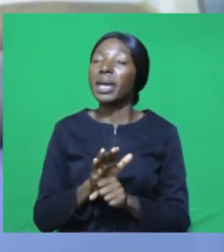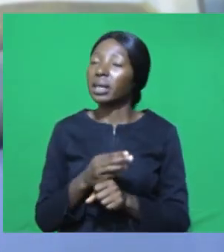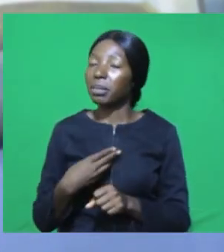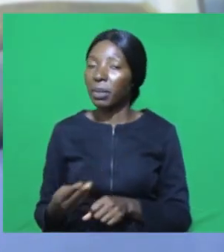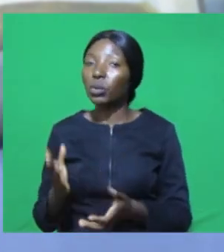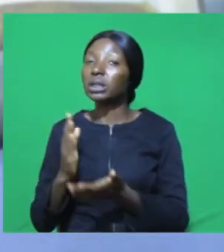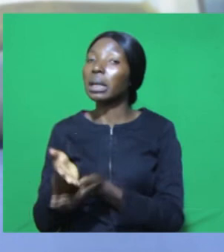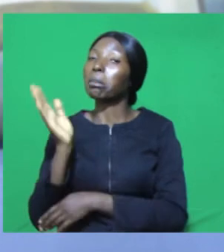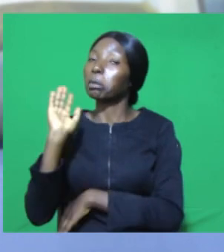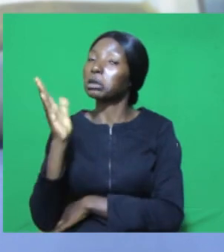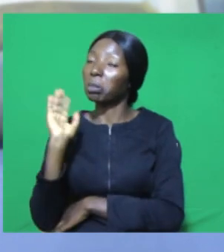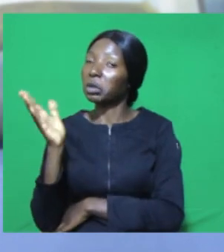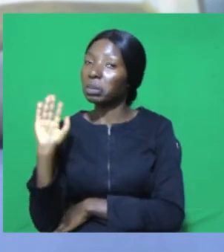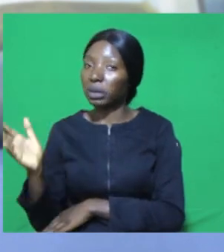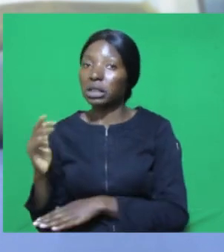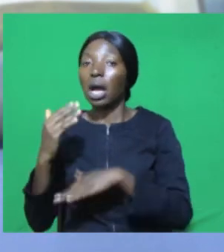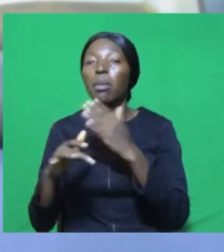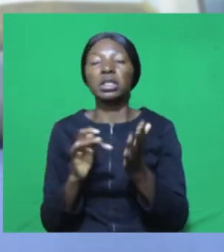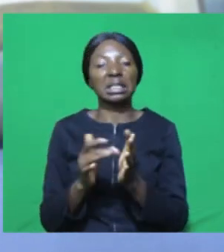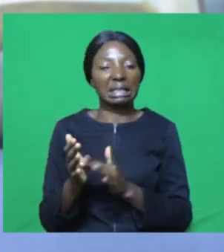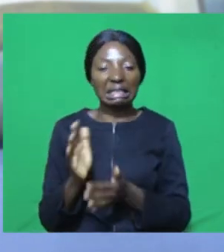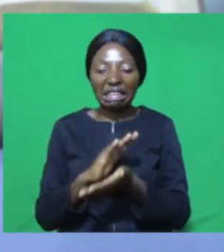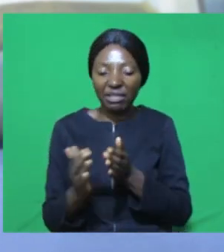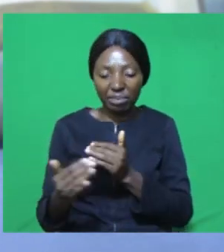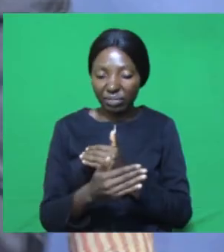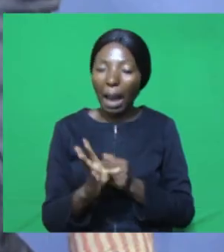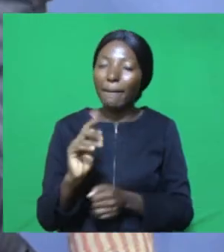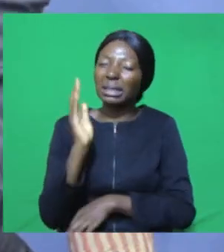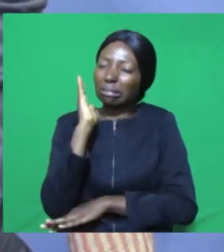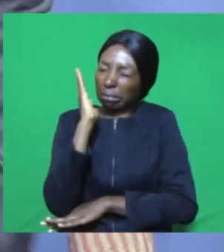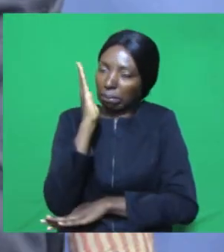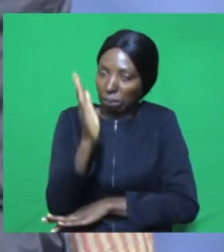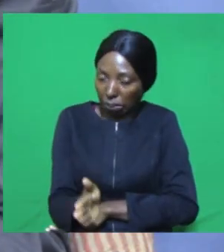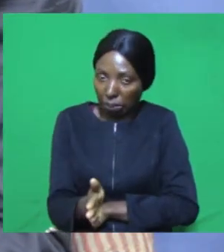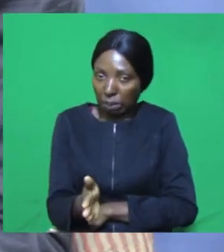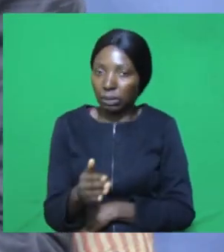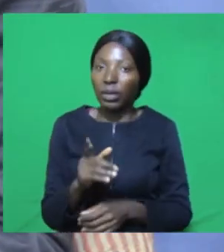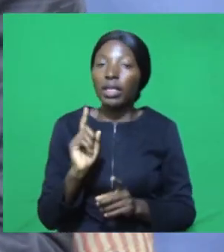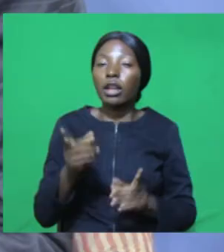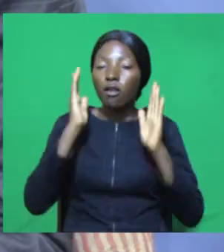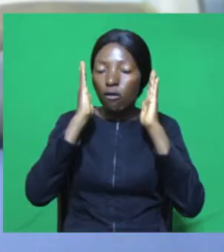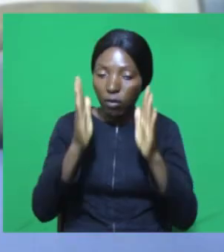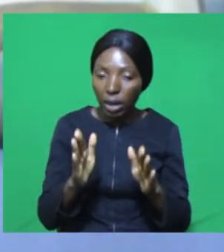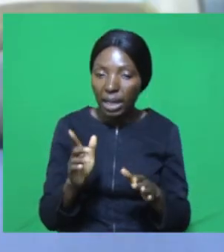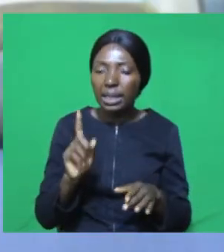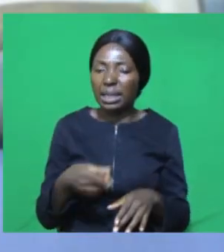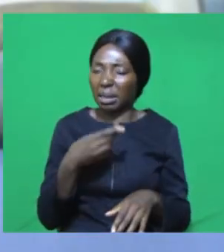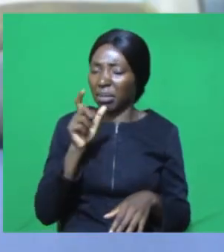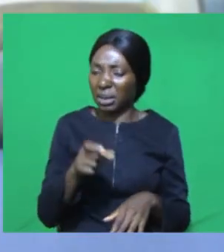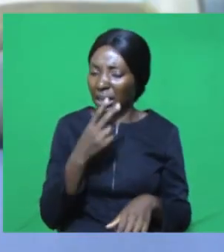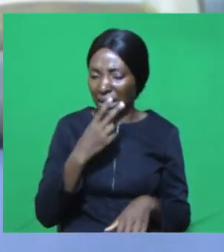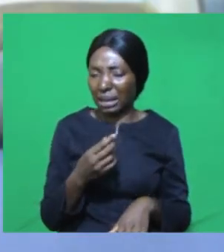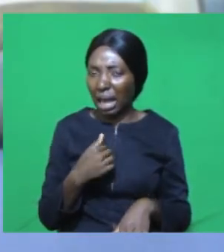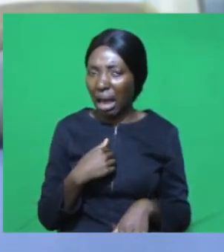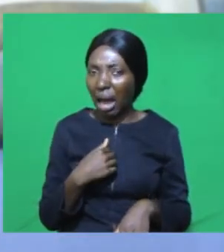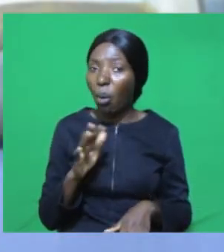message inofanira kuenda kuvanhu. Right. Isinganzvengi nzvengi. Iri straight. Iri straight. Yekuti munhu anonyatsozviona